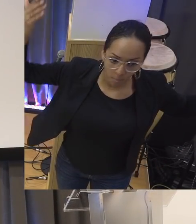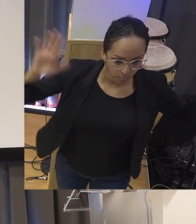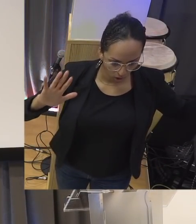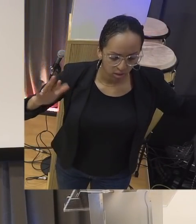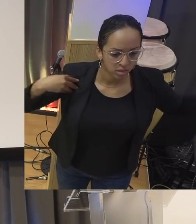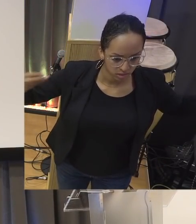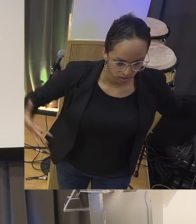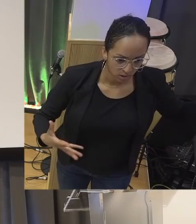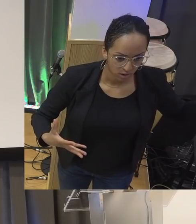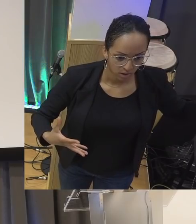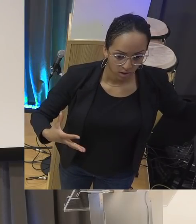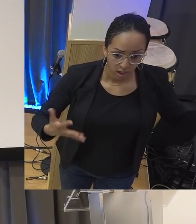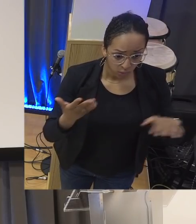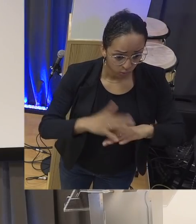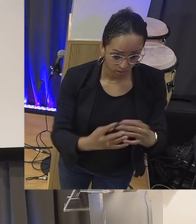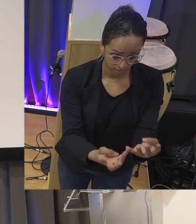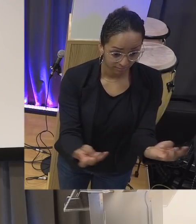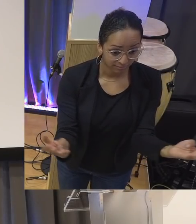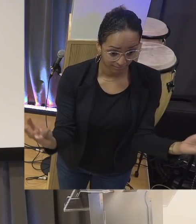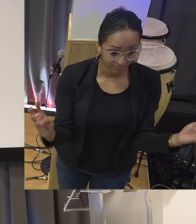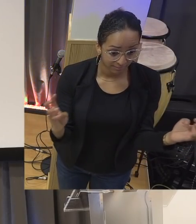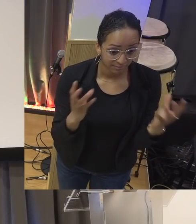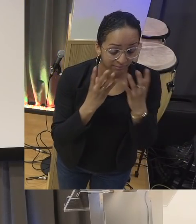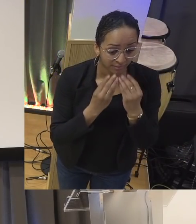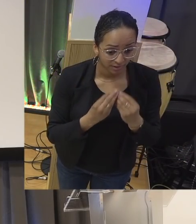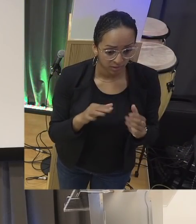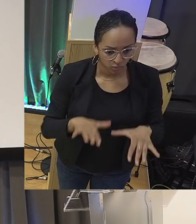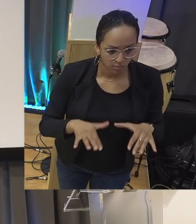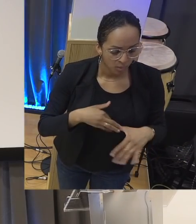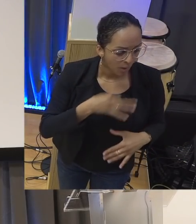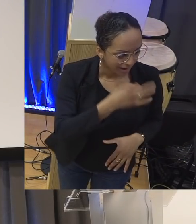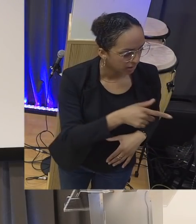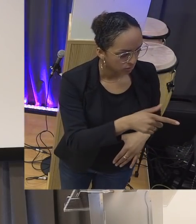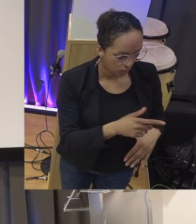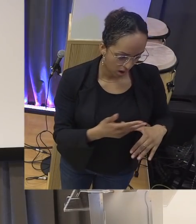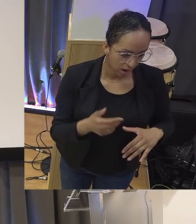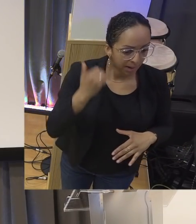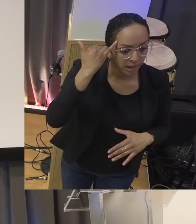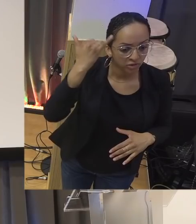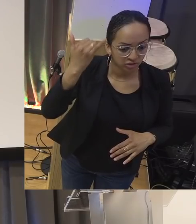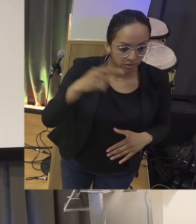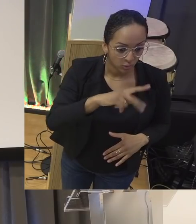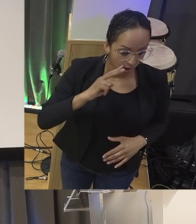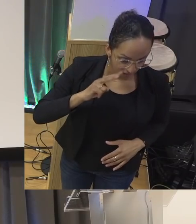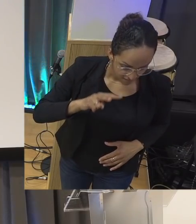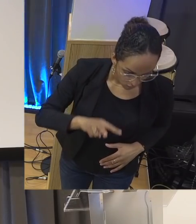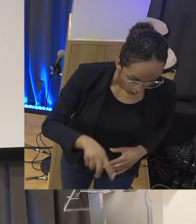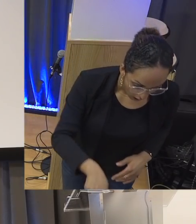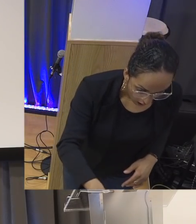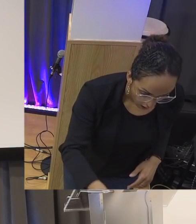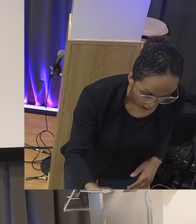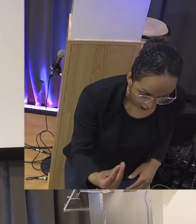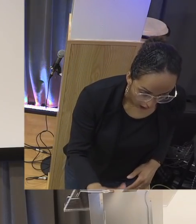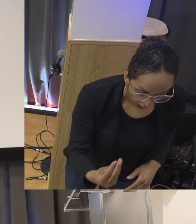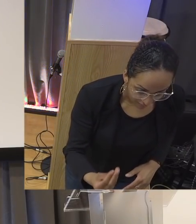barbus, et je dis à ce musulman, si tu es au premier étage d'une maison, que tu vois ta fille en train de se noyer. Il m'a